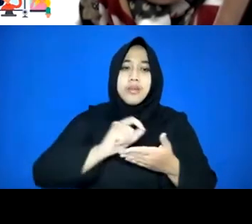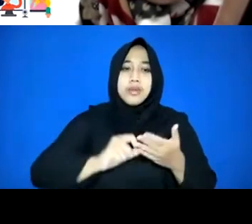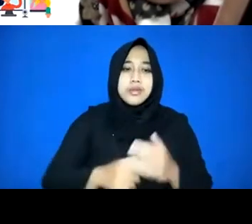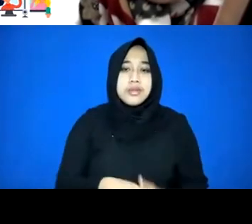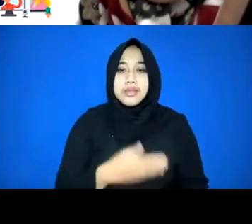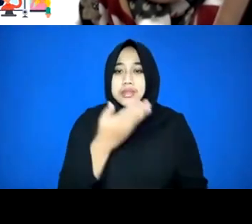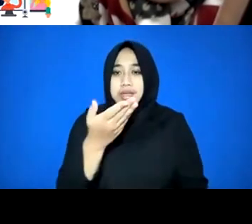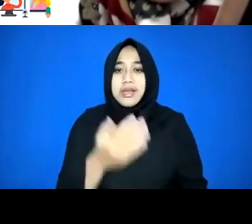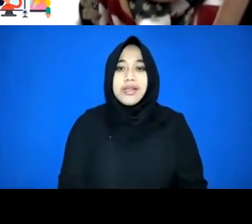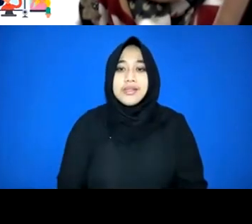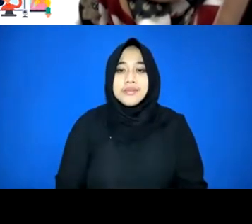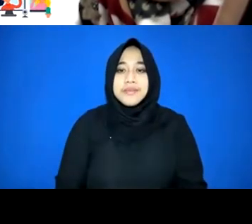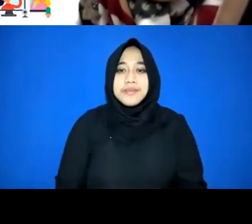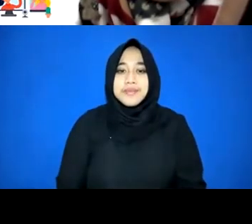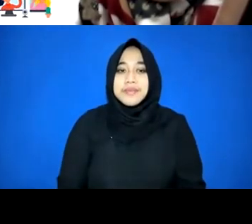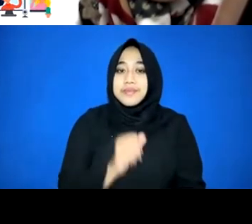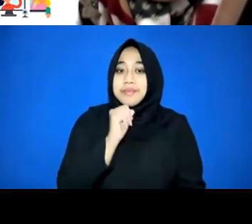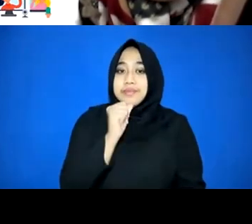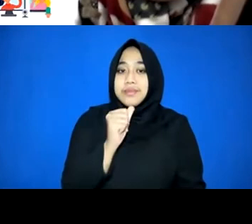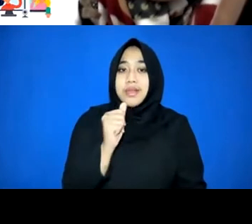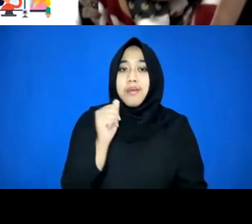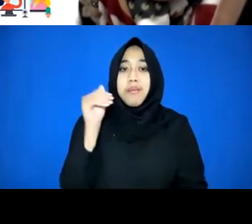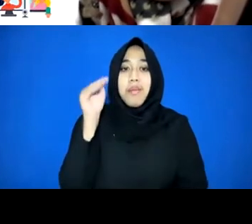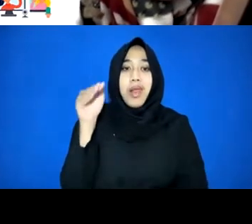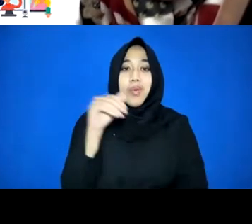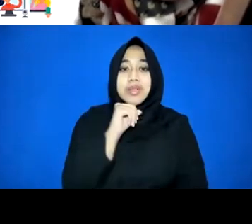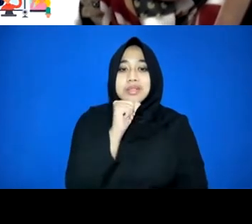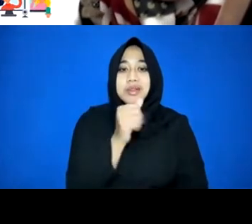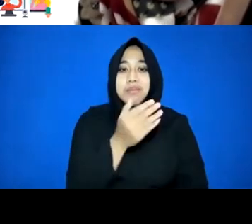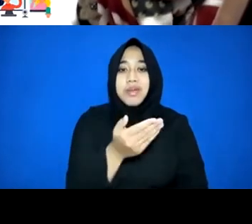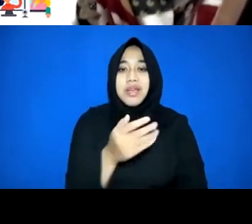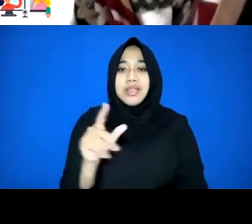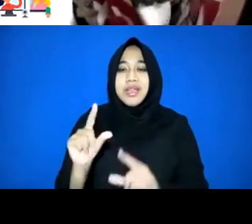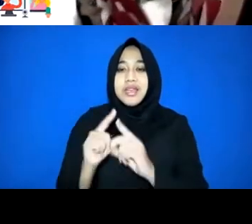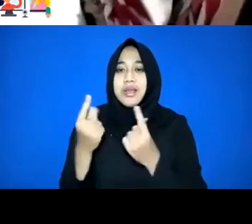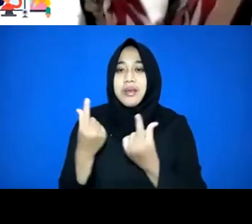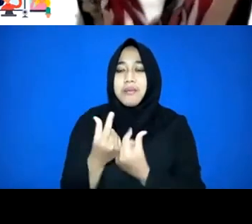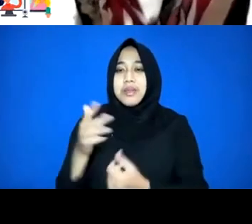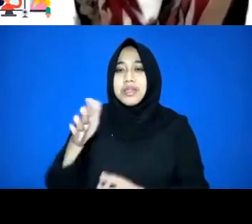yang mau. Siapa pelakunya, Pak? Pelaku konkret di lapangan.